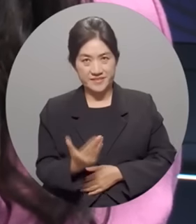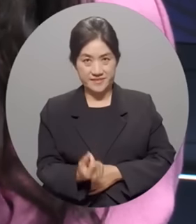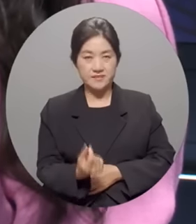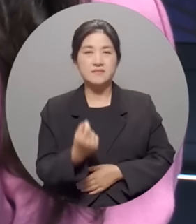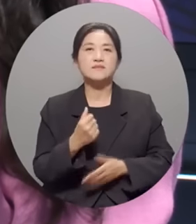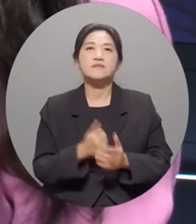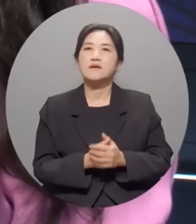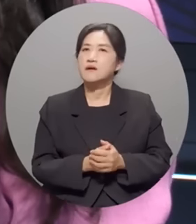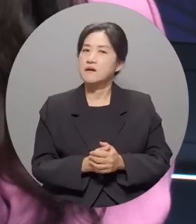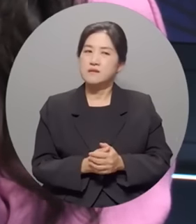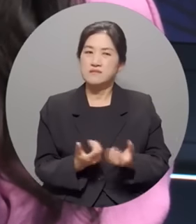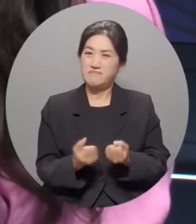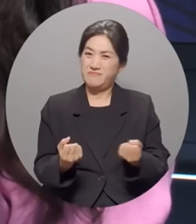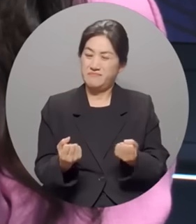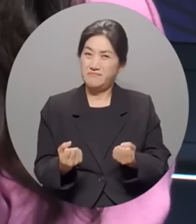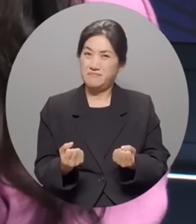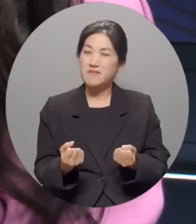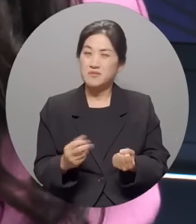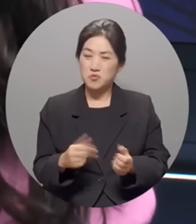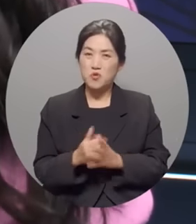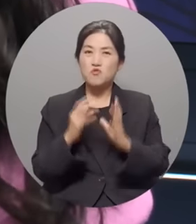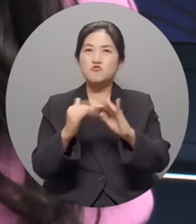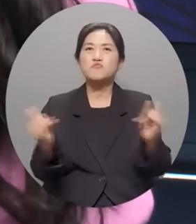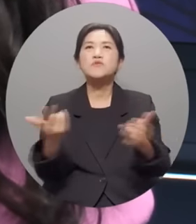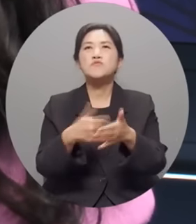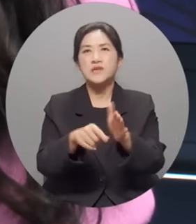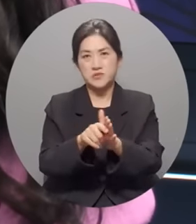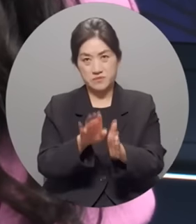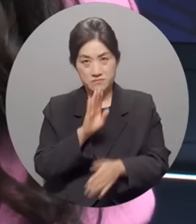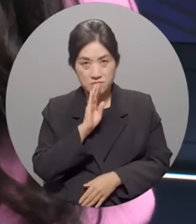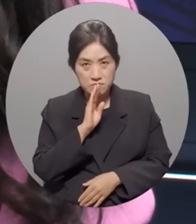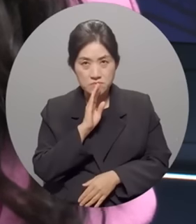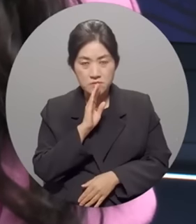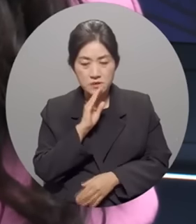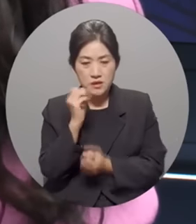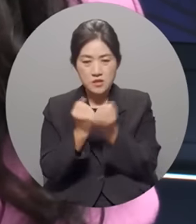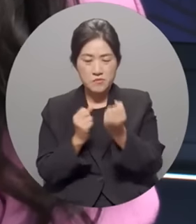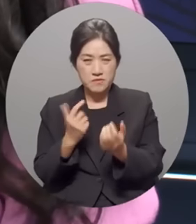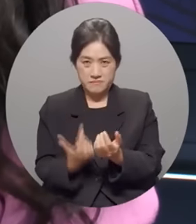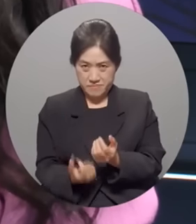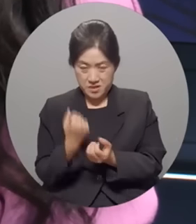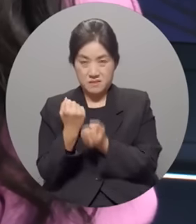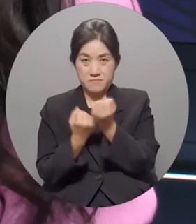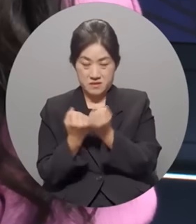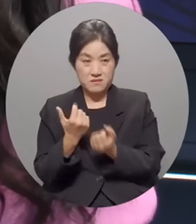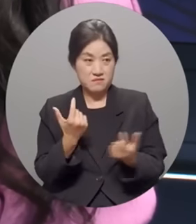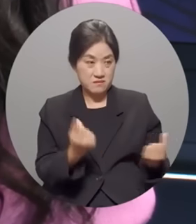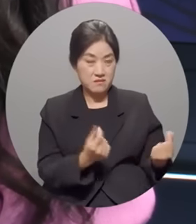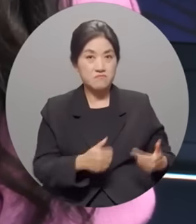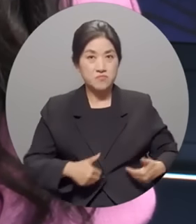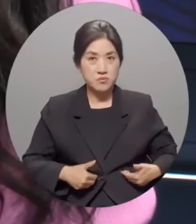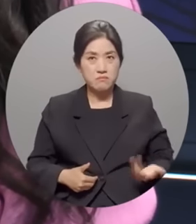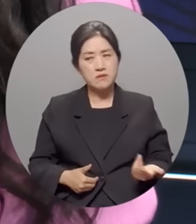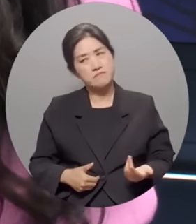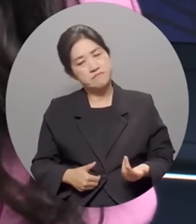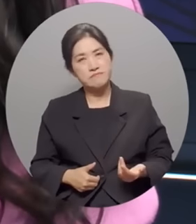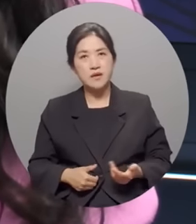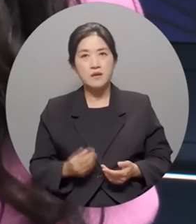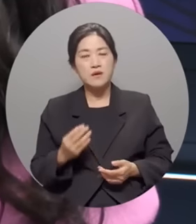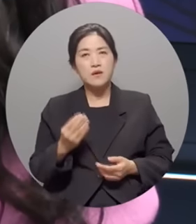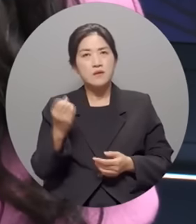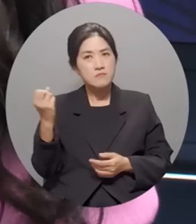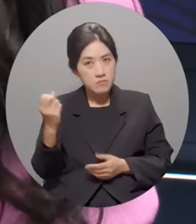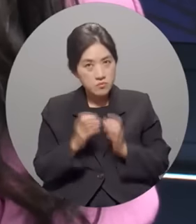근데 아무리 사이가 안 좋아도 사실 국민을 상대로 하는 건데 설명을 바로 하는게 맞았던 거 같은데요 자 그런데 묘한 상황이 하나 더